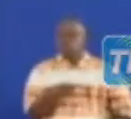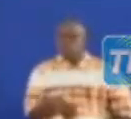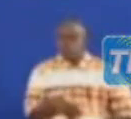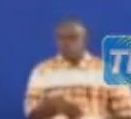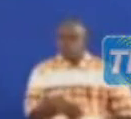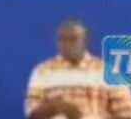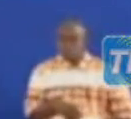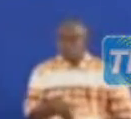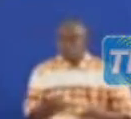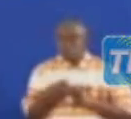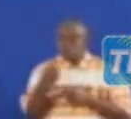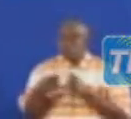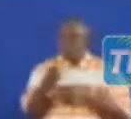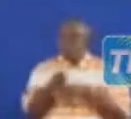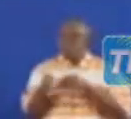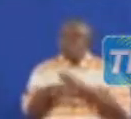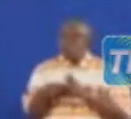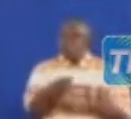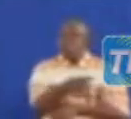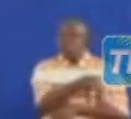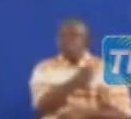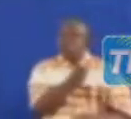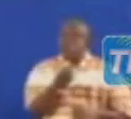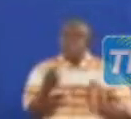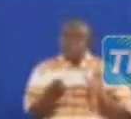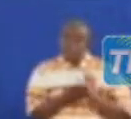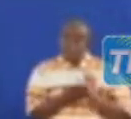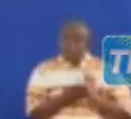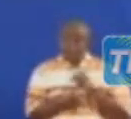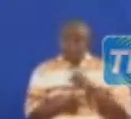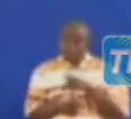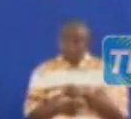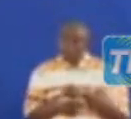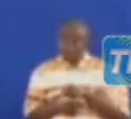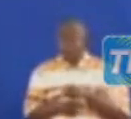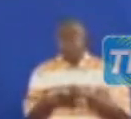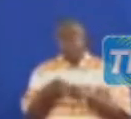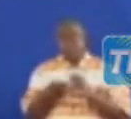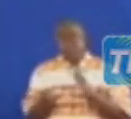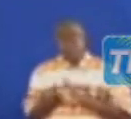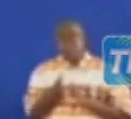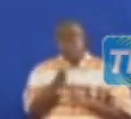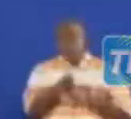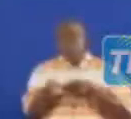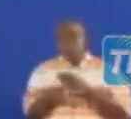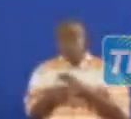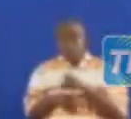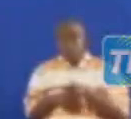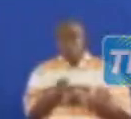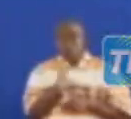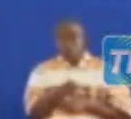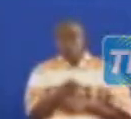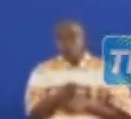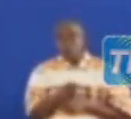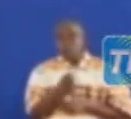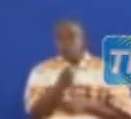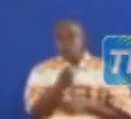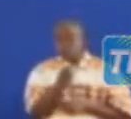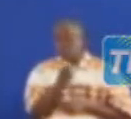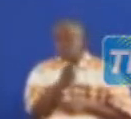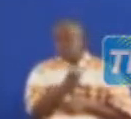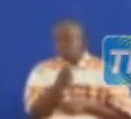2020-2021. Kuendeleza ujenzi wa hospitali 28 za halmashauri zilizoanza ujenzi katika mwaka wa fedha